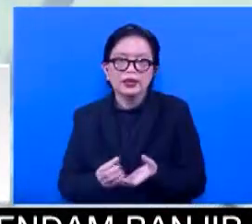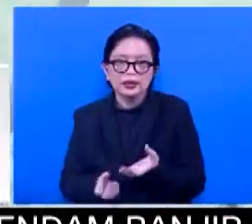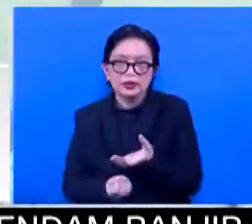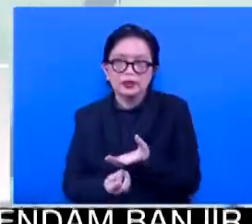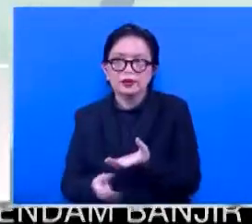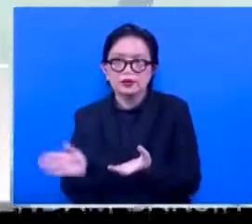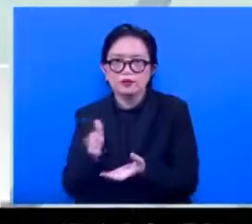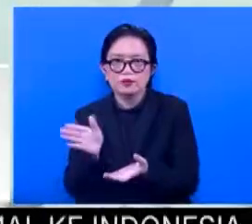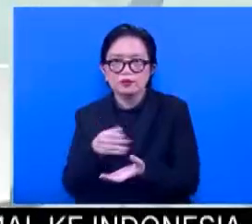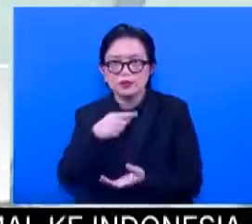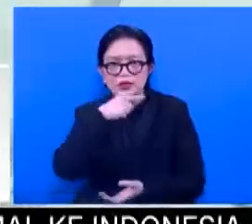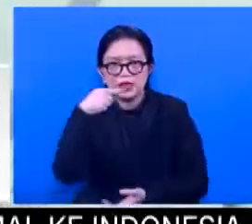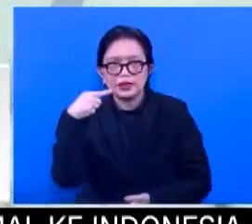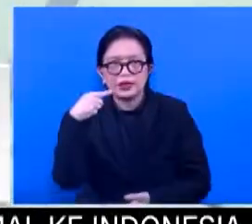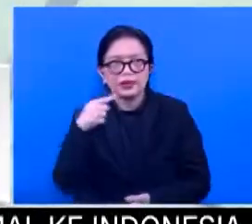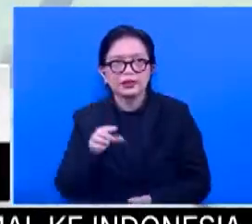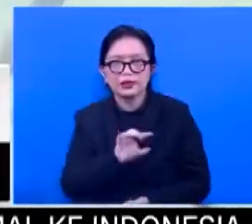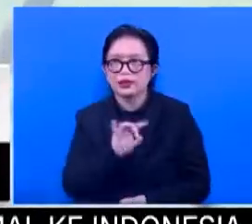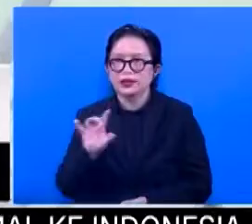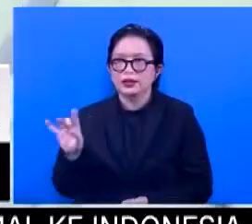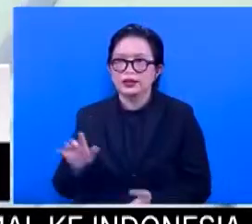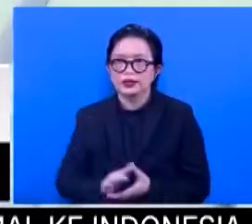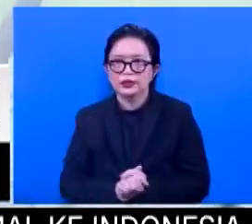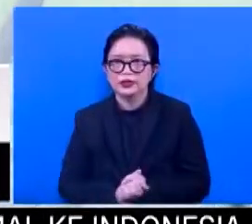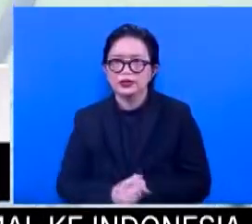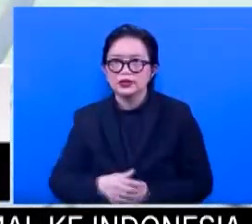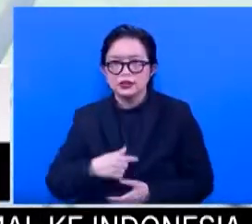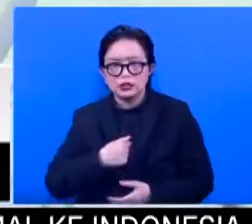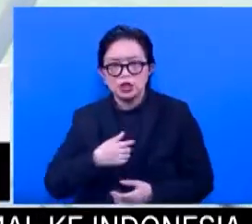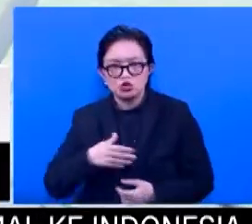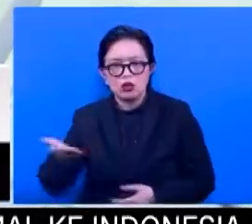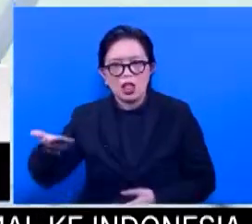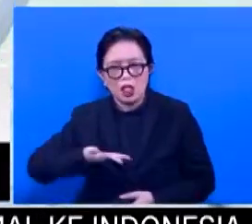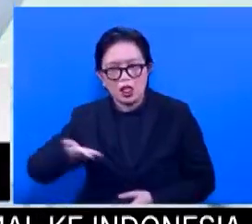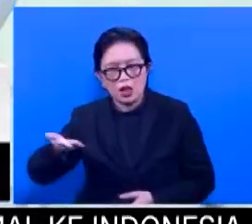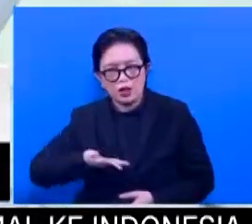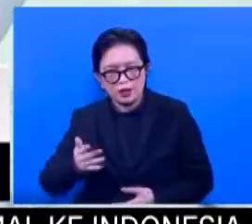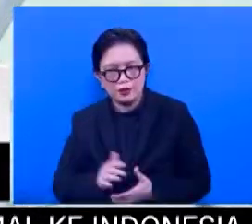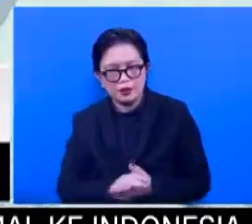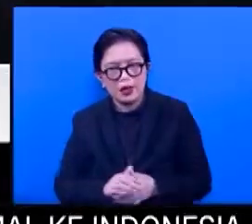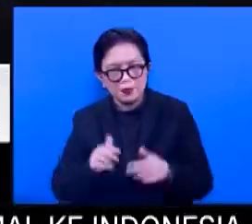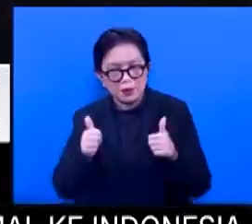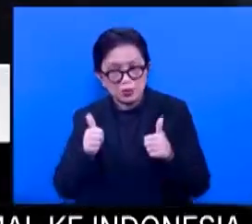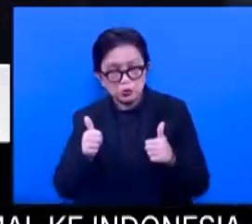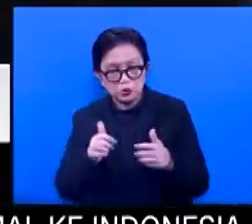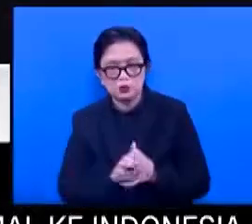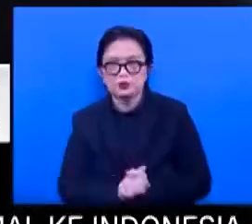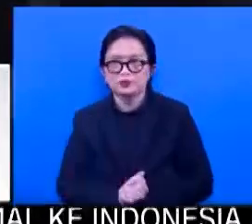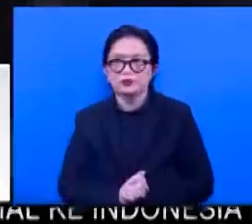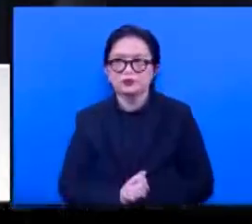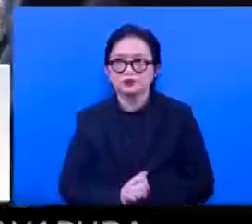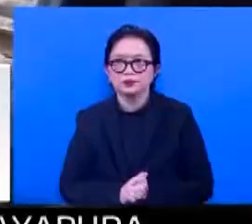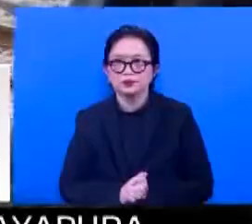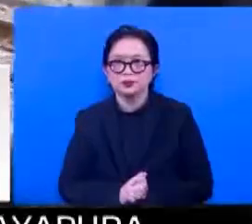udah langganan dari dulu kita, jadi dia kualitas produknya juga banyak dan keunggulannya juga bagus. Dalam